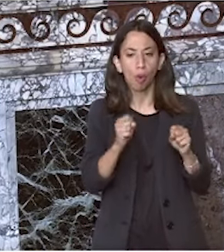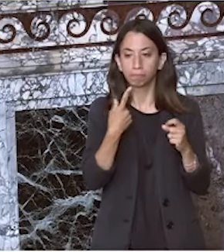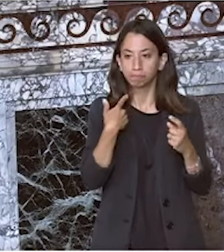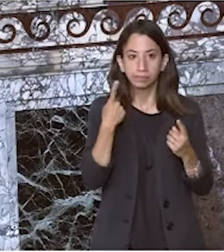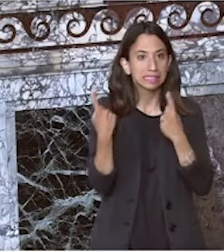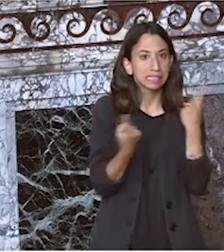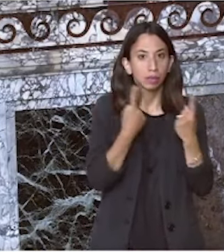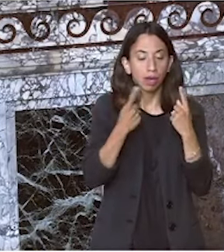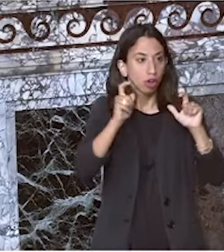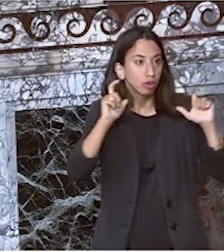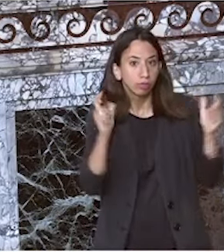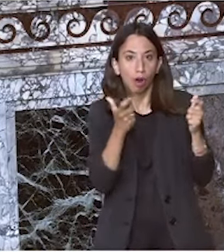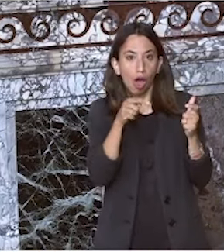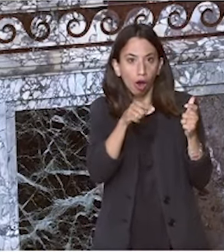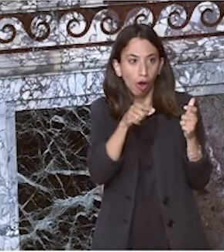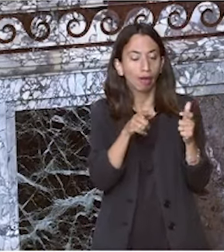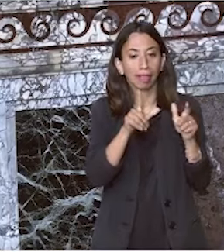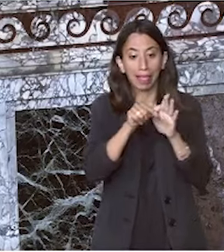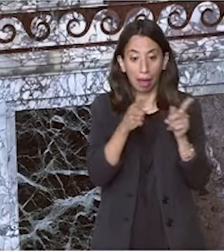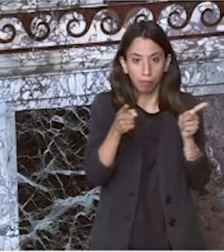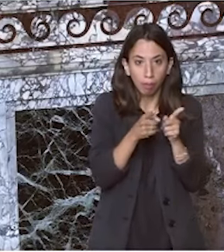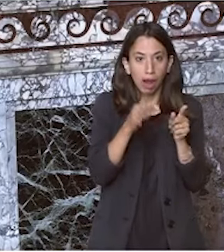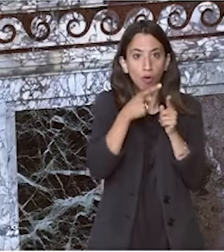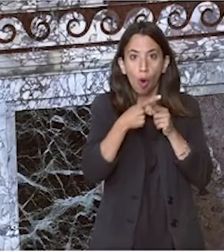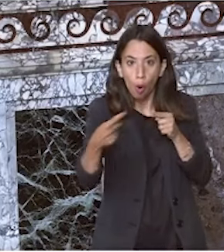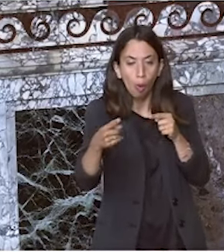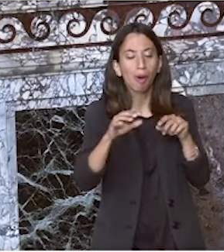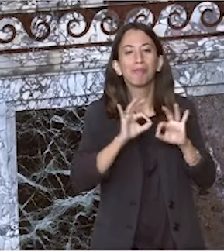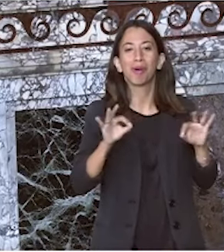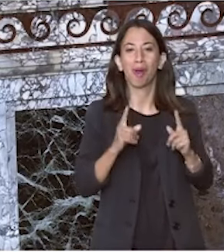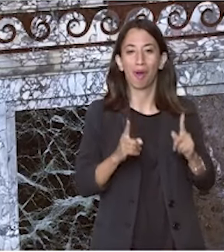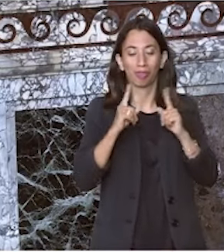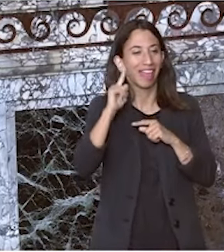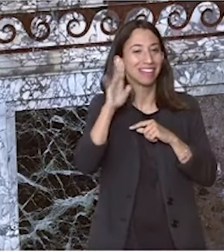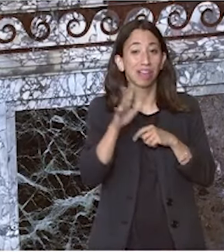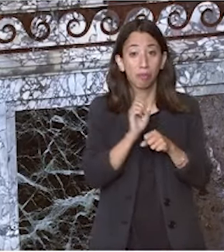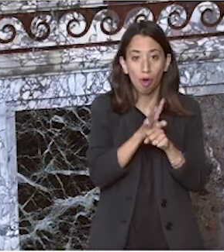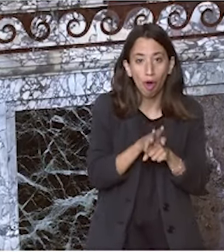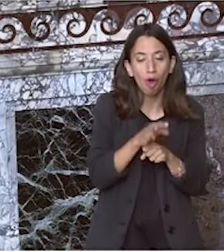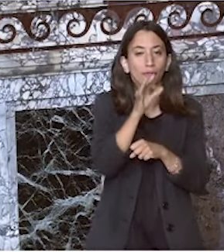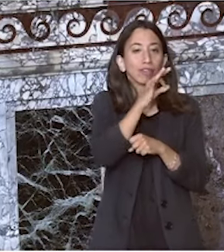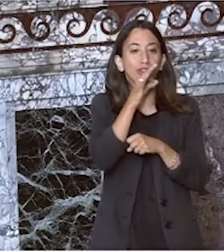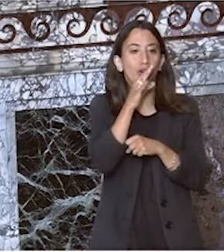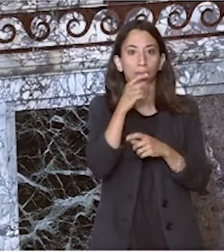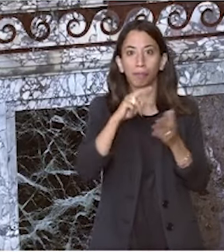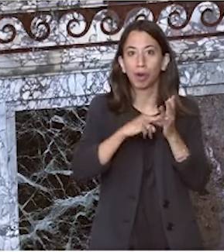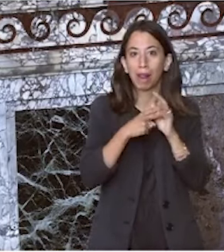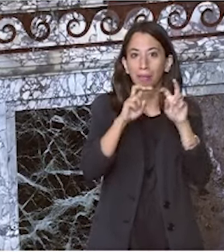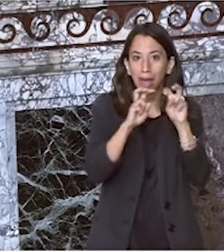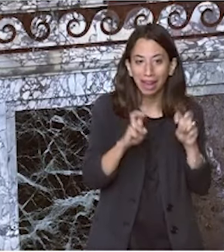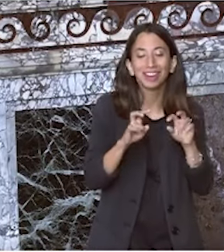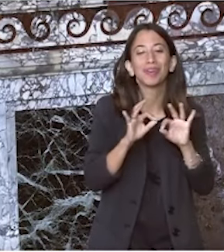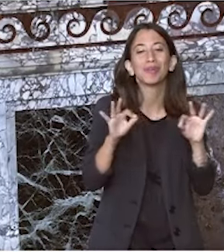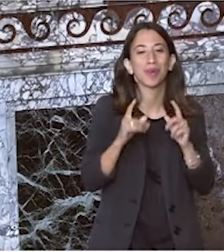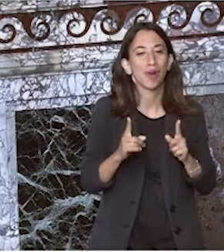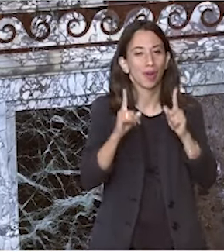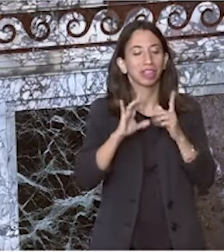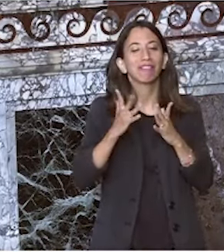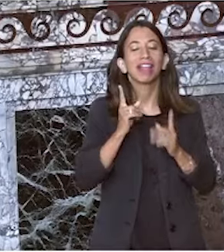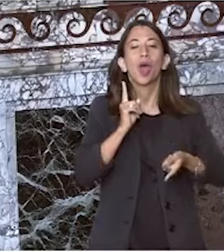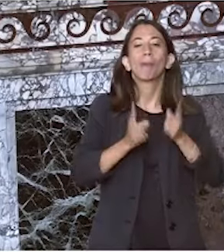comuni forti e prolungati, quali la pandemia o la crisi energetica, favorendo la coerenza tra politica di bilancio